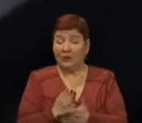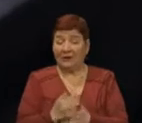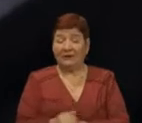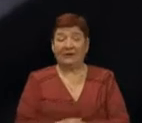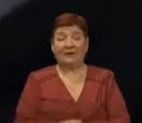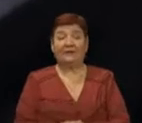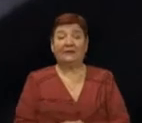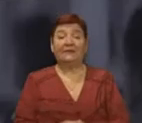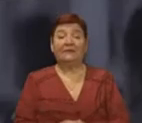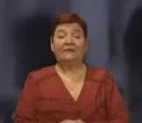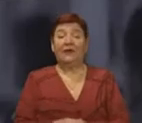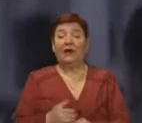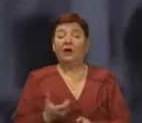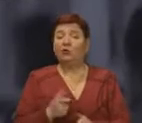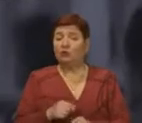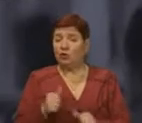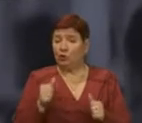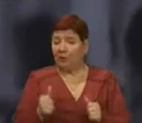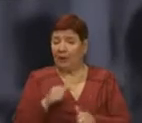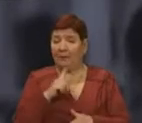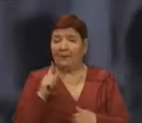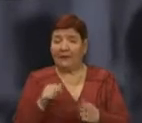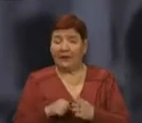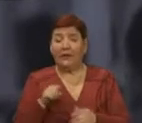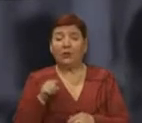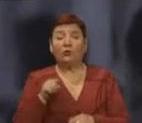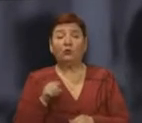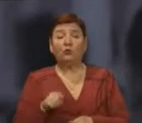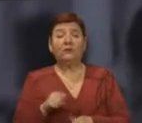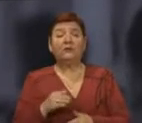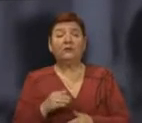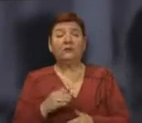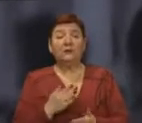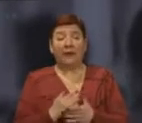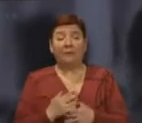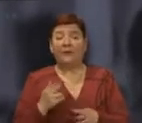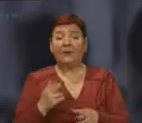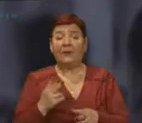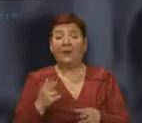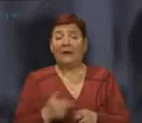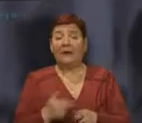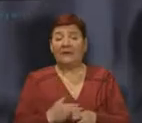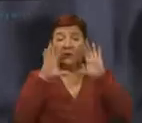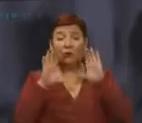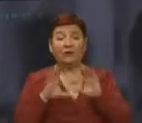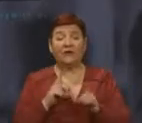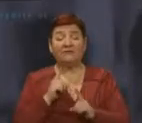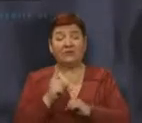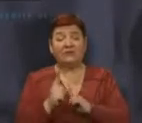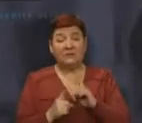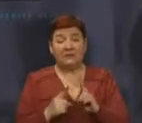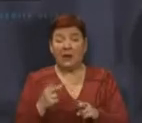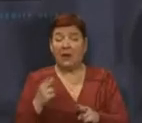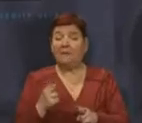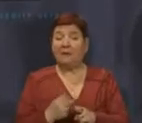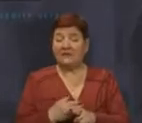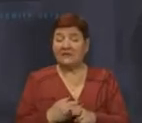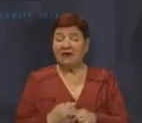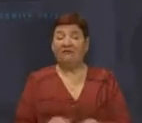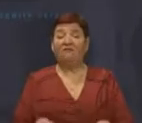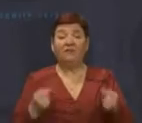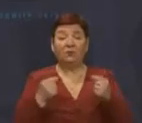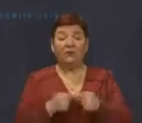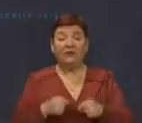Дякую, дуже слушне запитання. Отут якраз таки без законодавчих змін і без відповідних